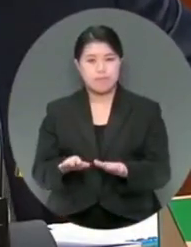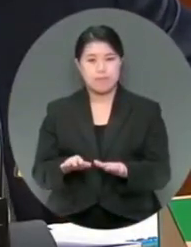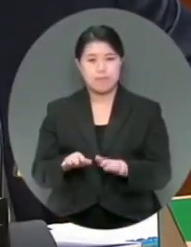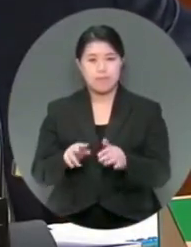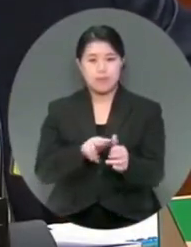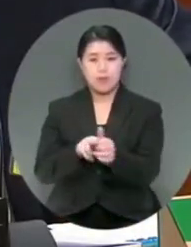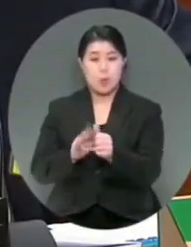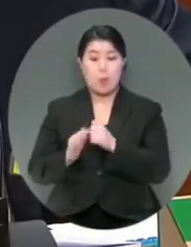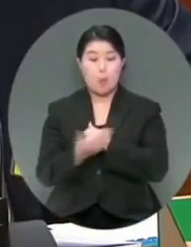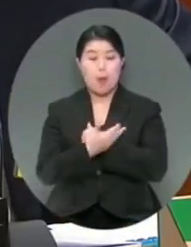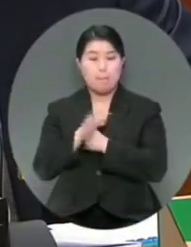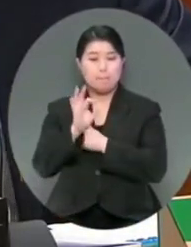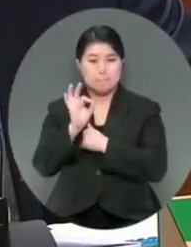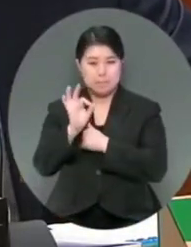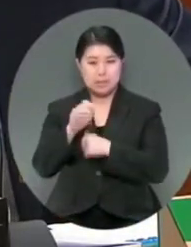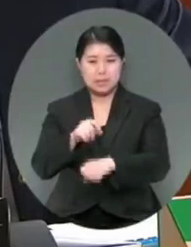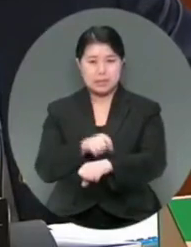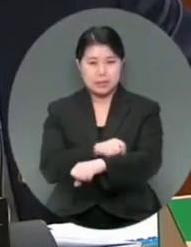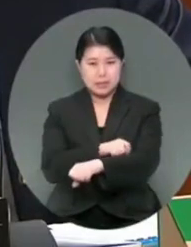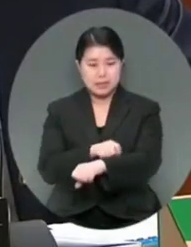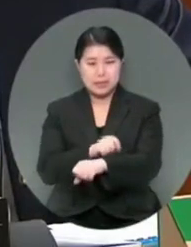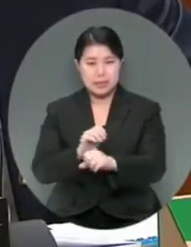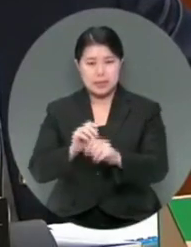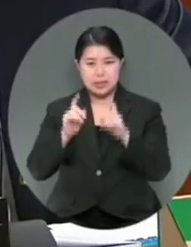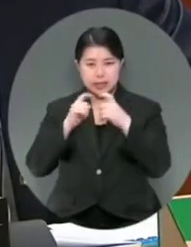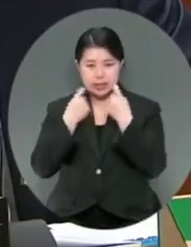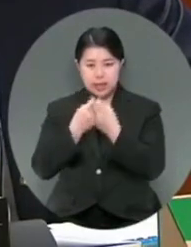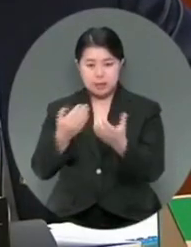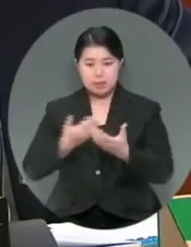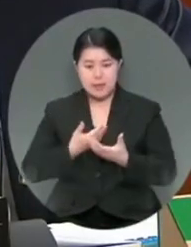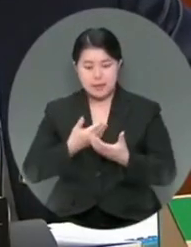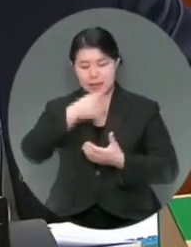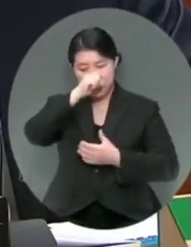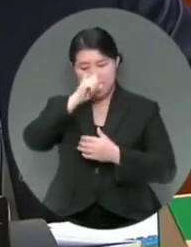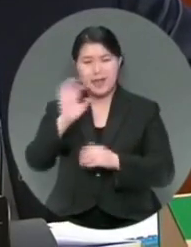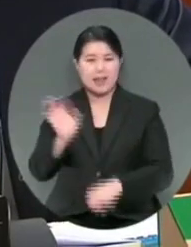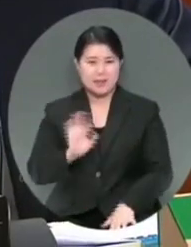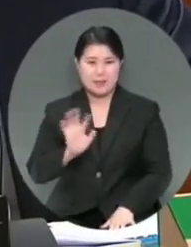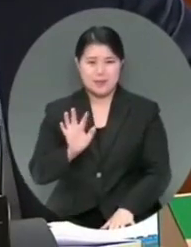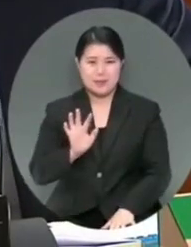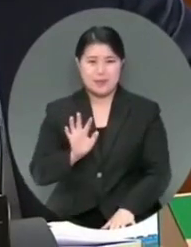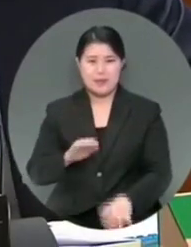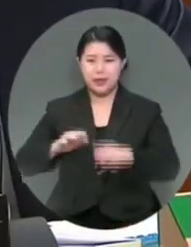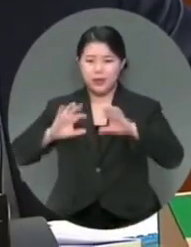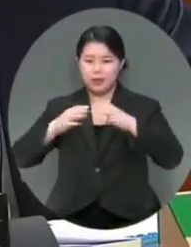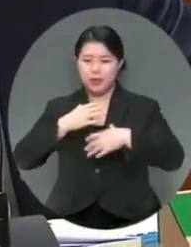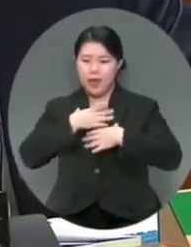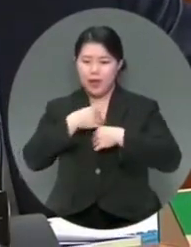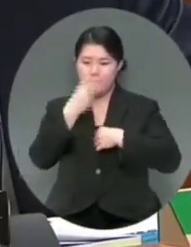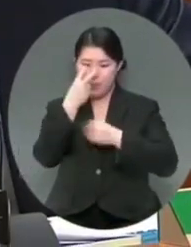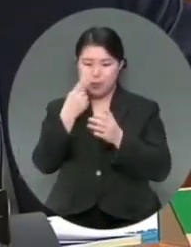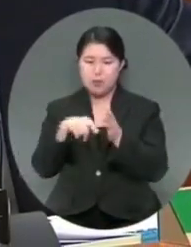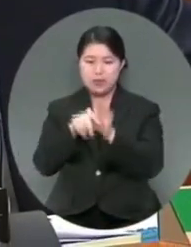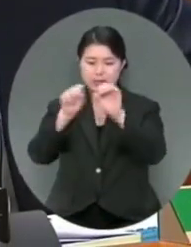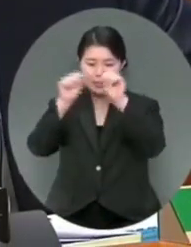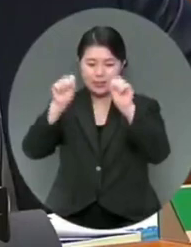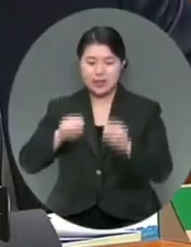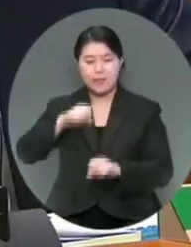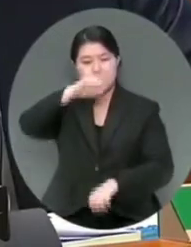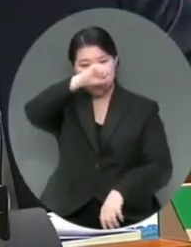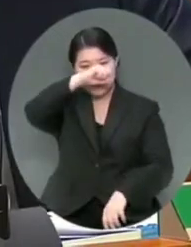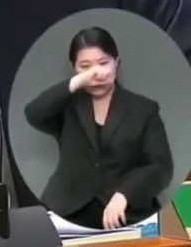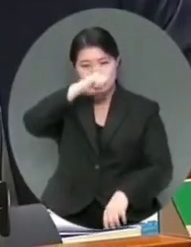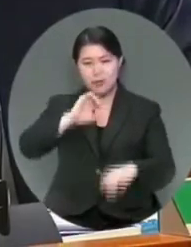특히 정보 보안비 같은 경우는 개인이 받아서 쓰는 예산이 아니고 그야말로 국가 안보를 위한 시스템